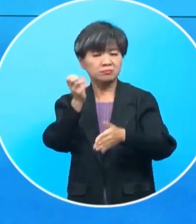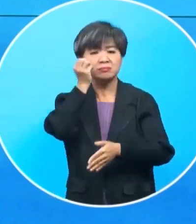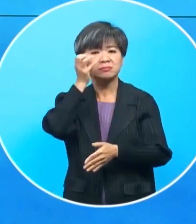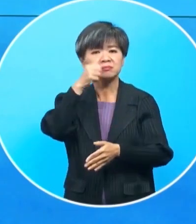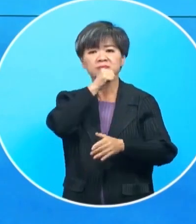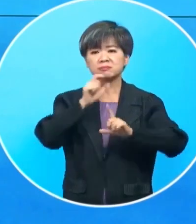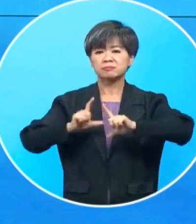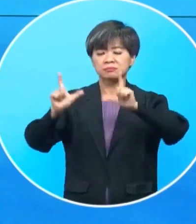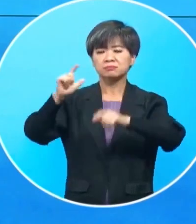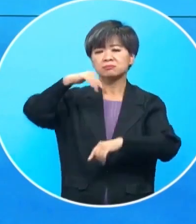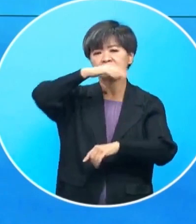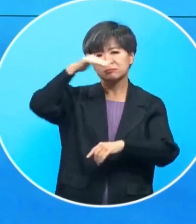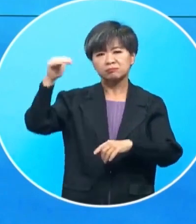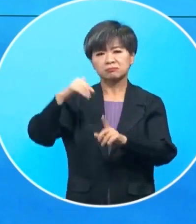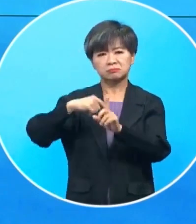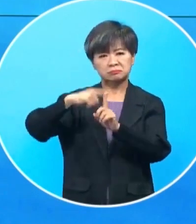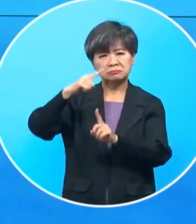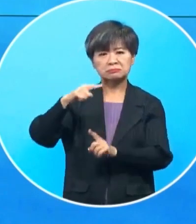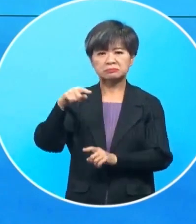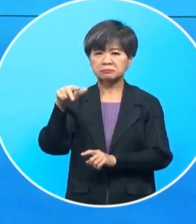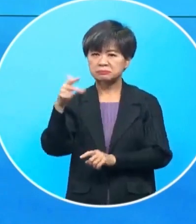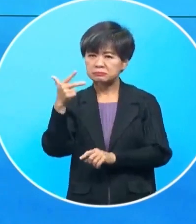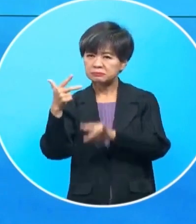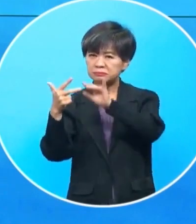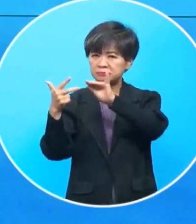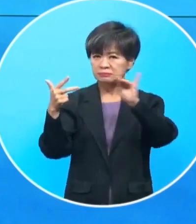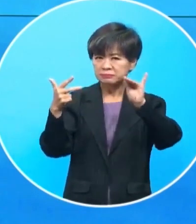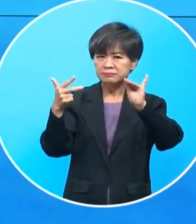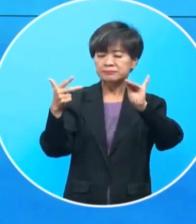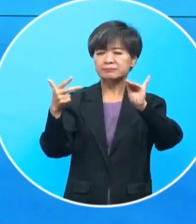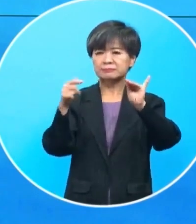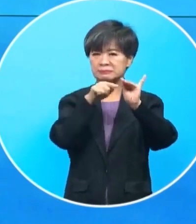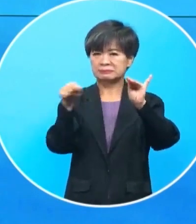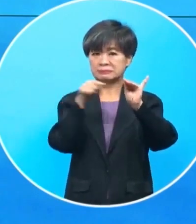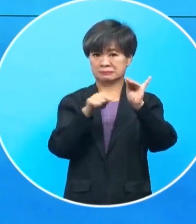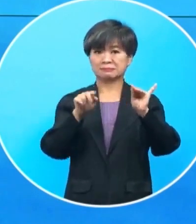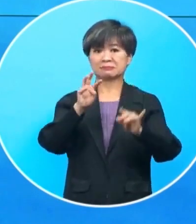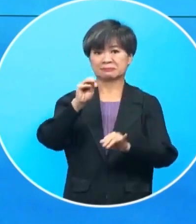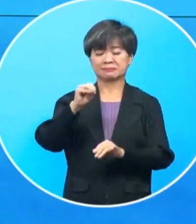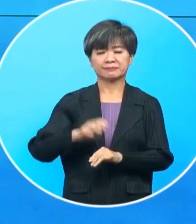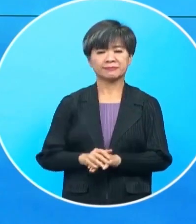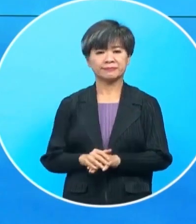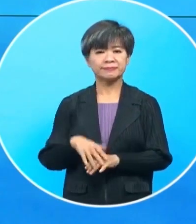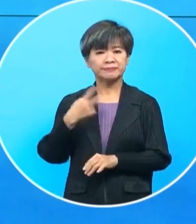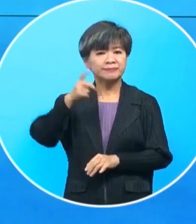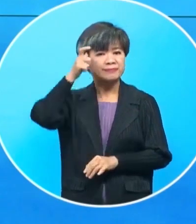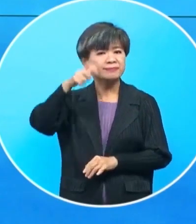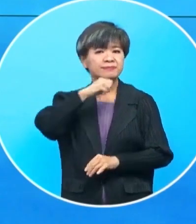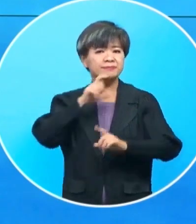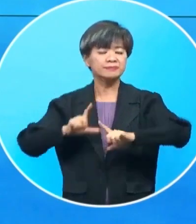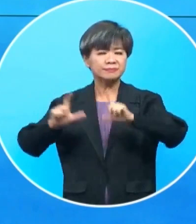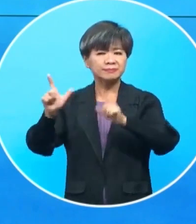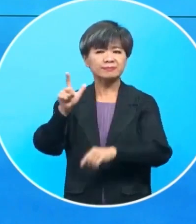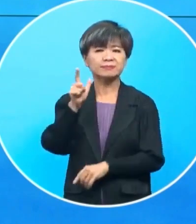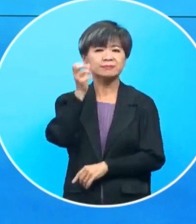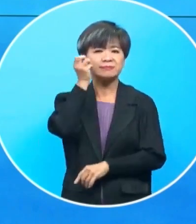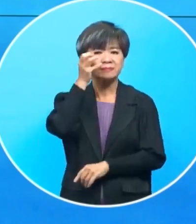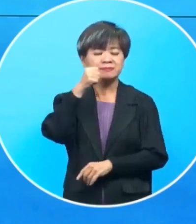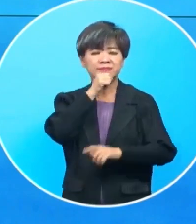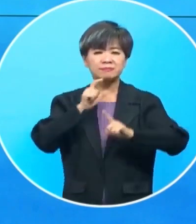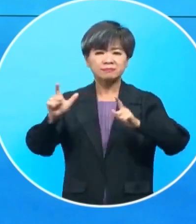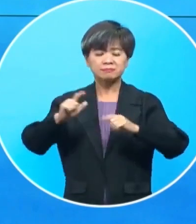莲跟台东的山区，可以达到700到1000毫米。再来的话是高屏的山区以及花东的平地，大